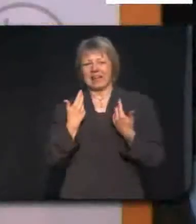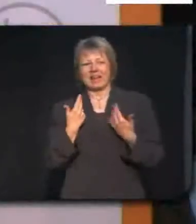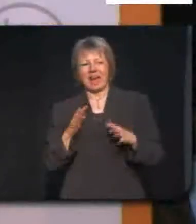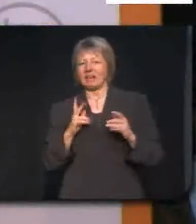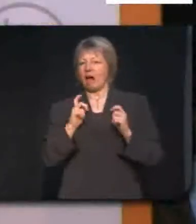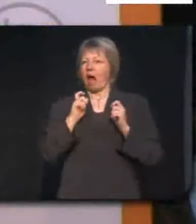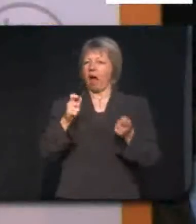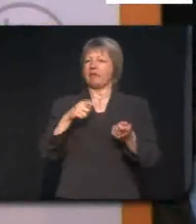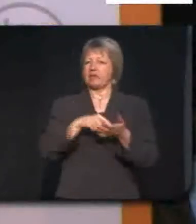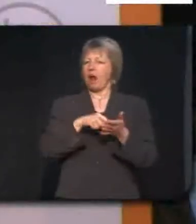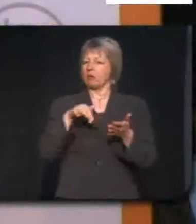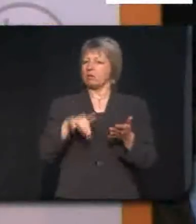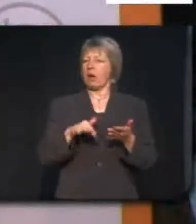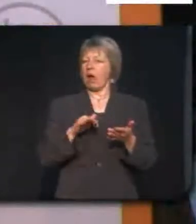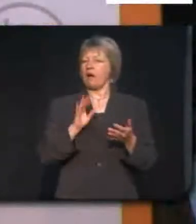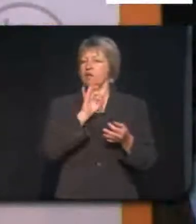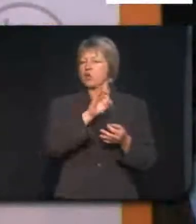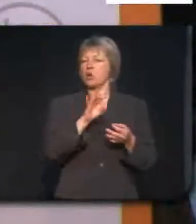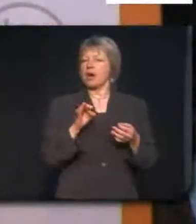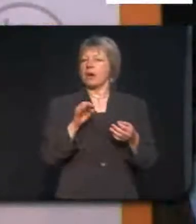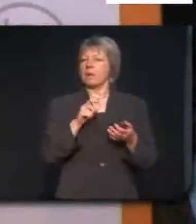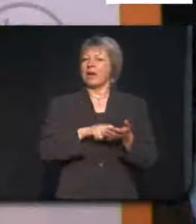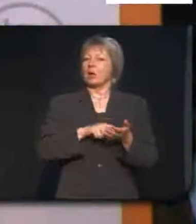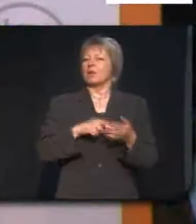begründete gegen Rede geben kann